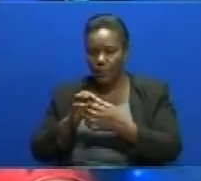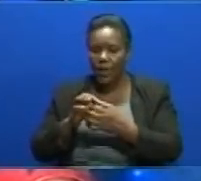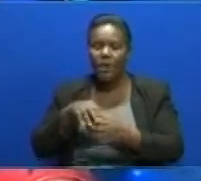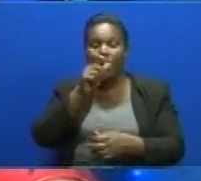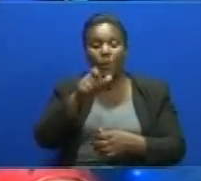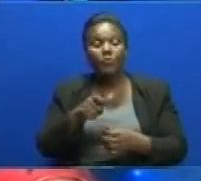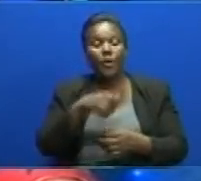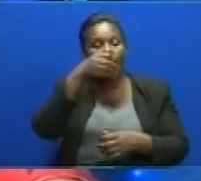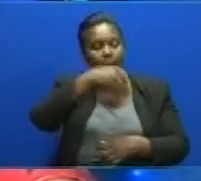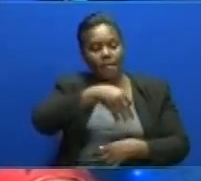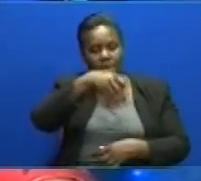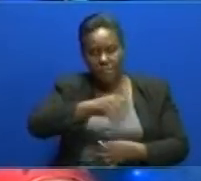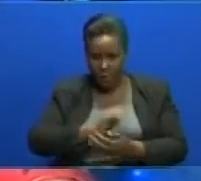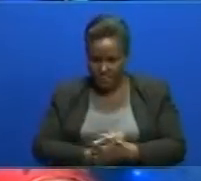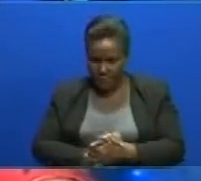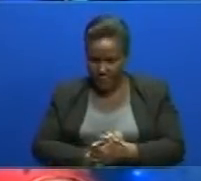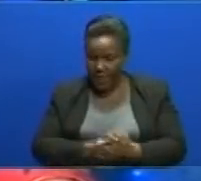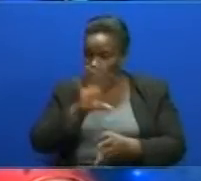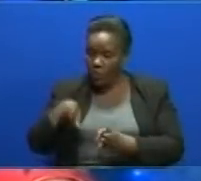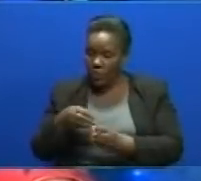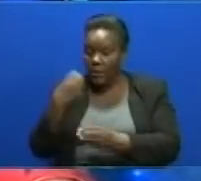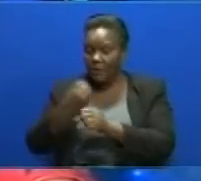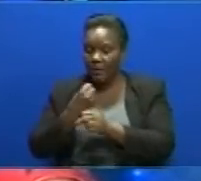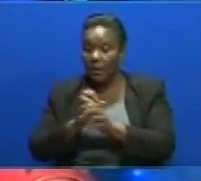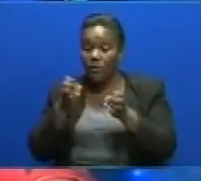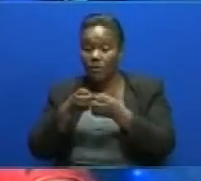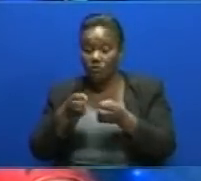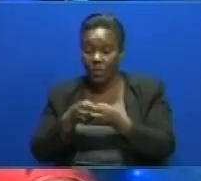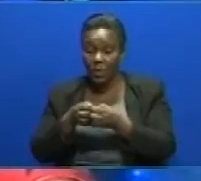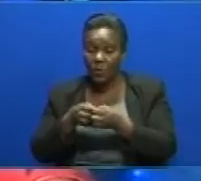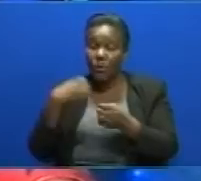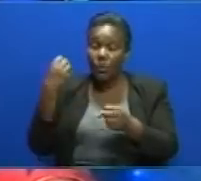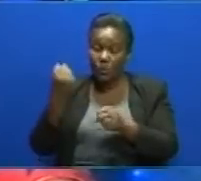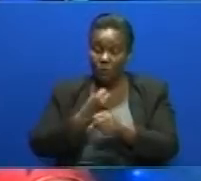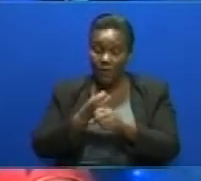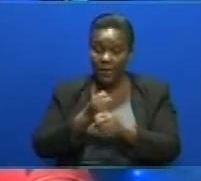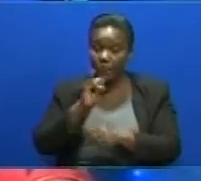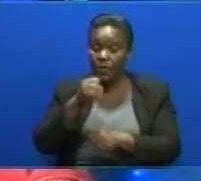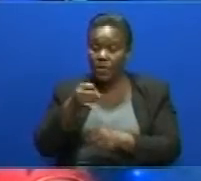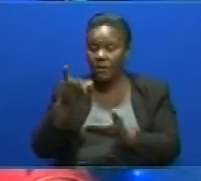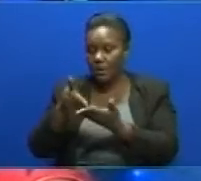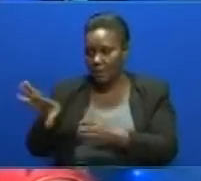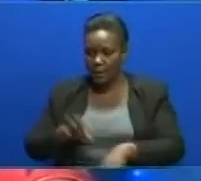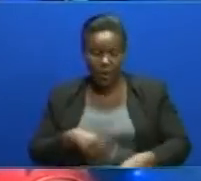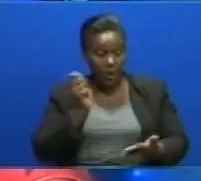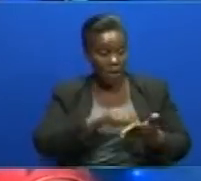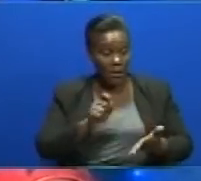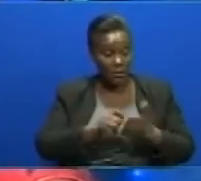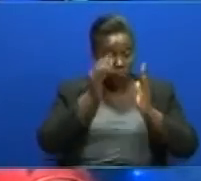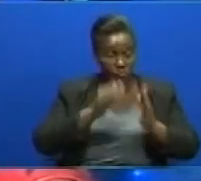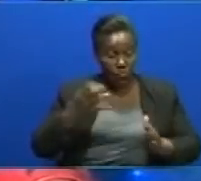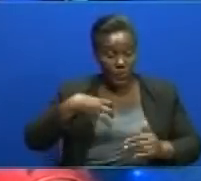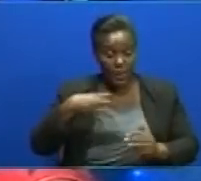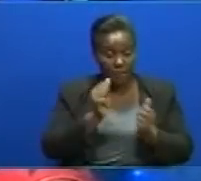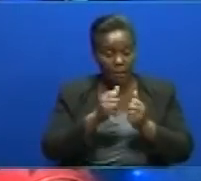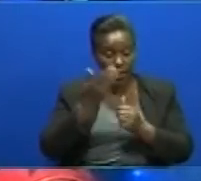tume ya ushirikiano kati ya nchi ya Tanzania na Namibia unaofanyika jijini Dar es Salaam, katibu mkuu wa Wizara ya Mambo ya Nje na Ushirikiano